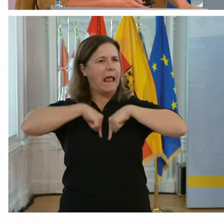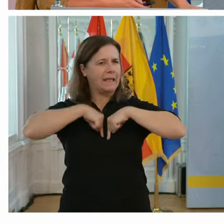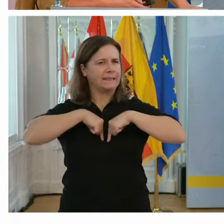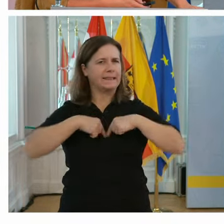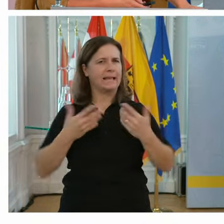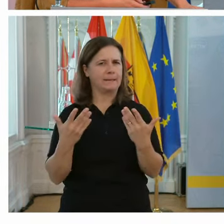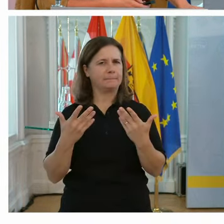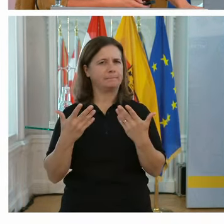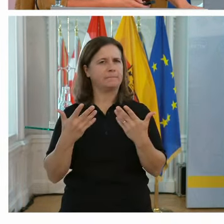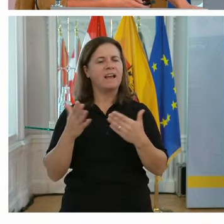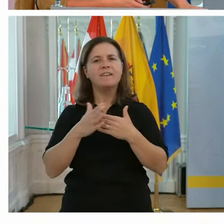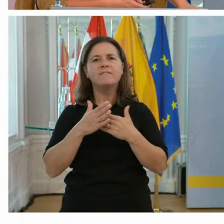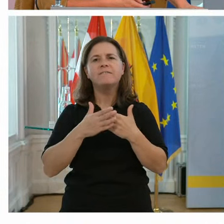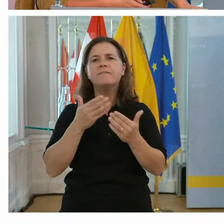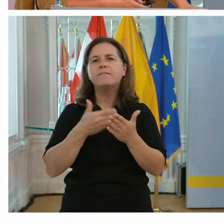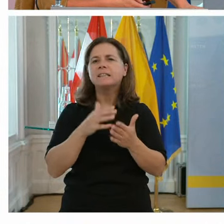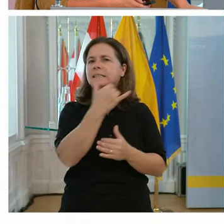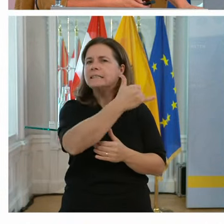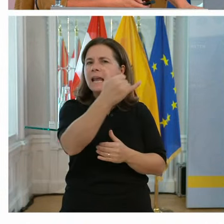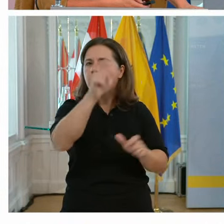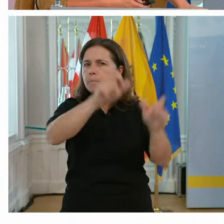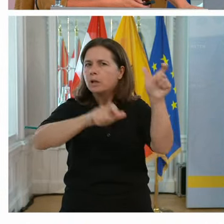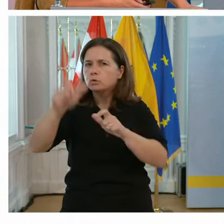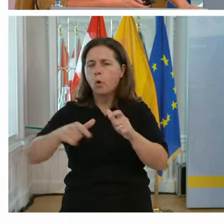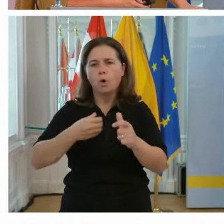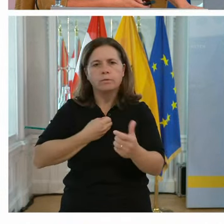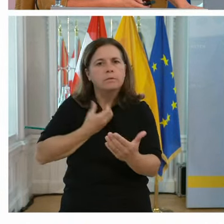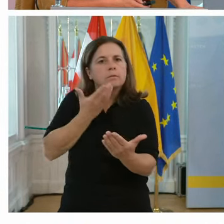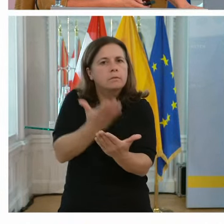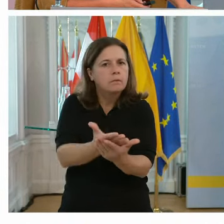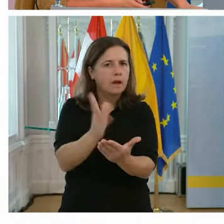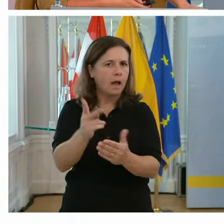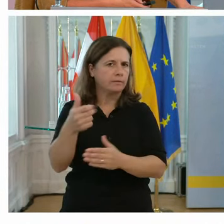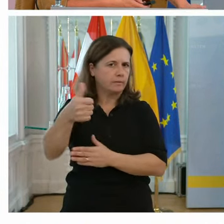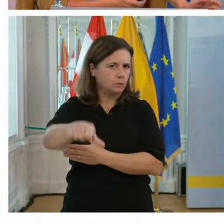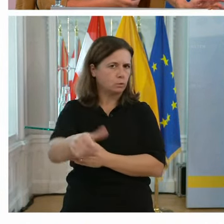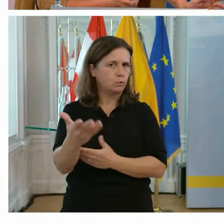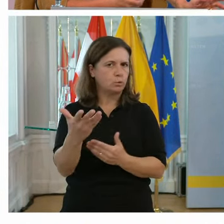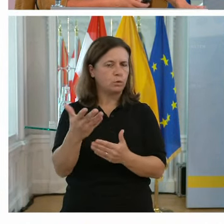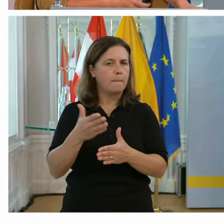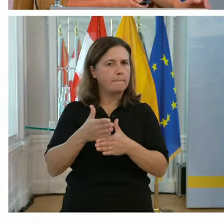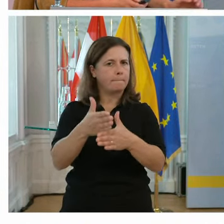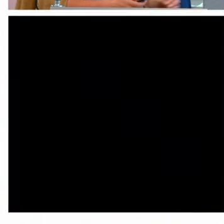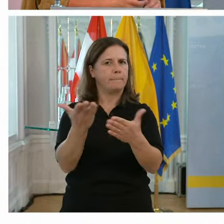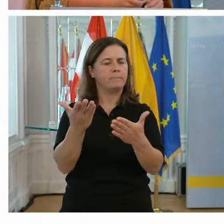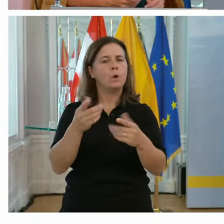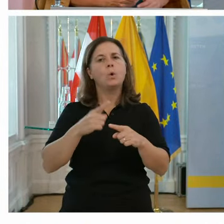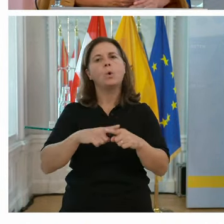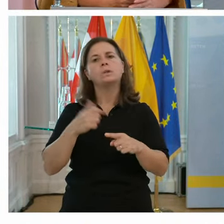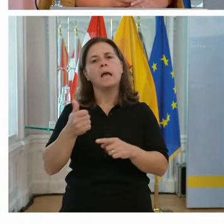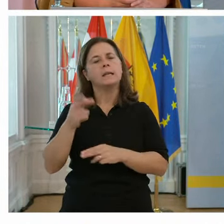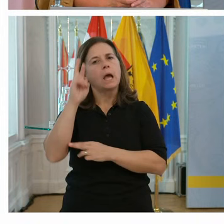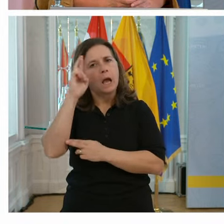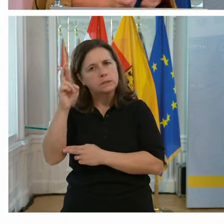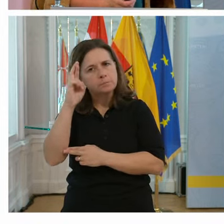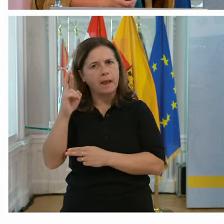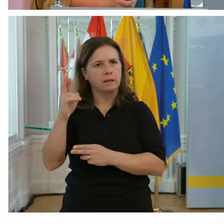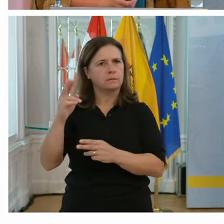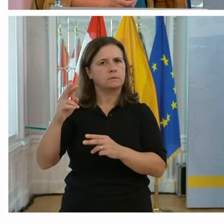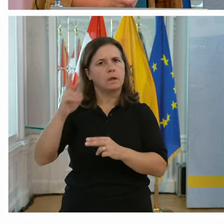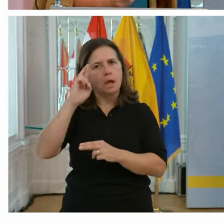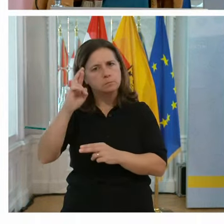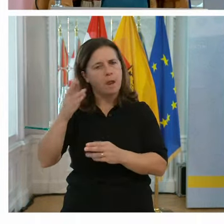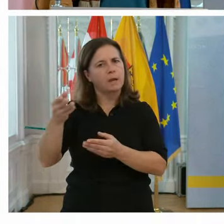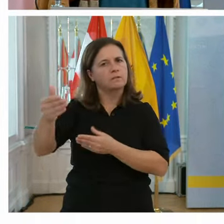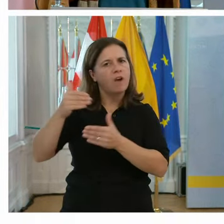geht es. Um das, was jeder einbringen kann und möchte und beitragen möchte. Und entsprechend ein respektvolles Umgehen